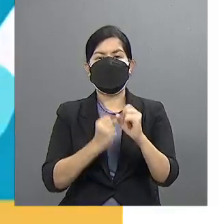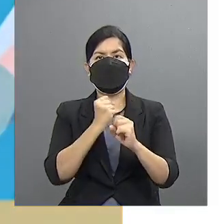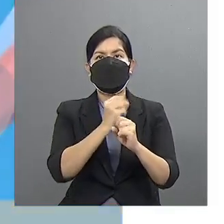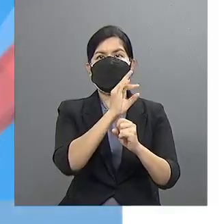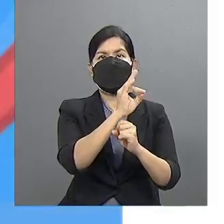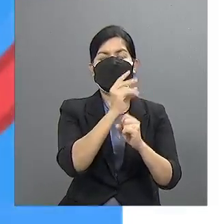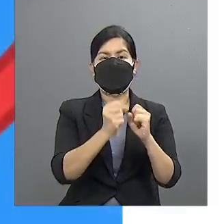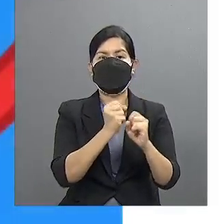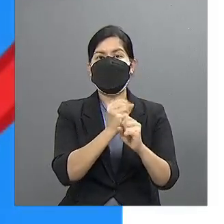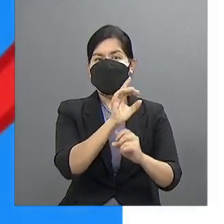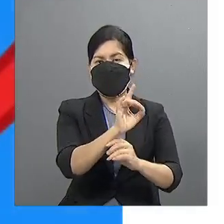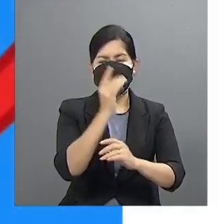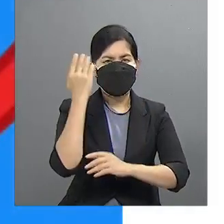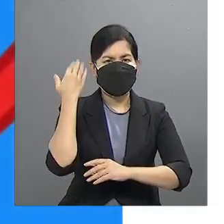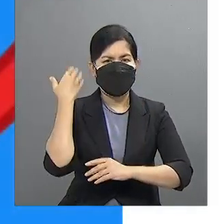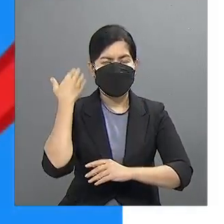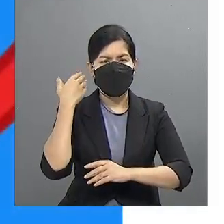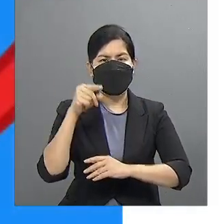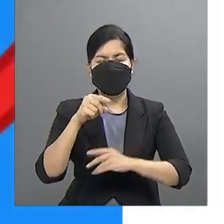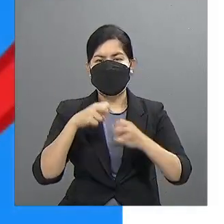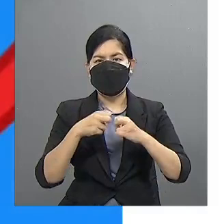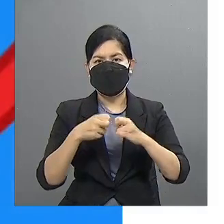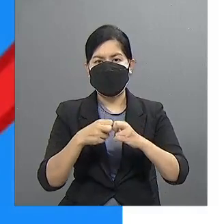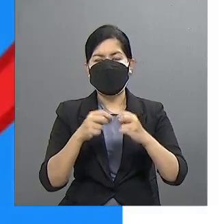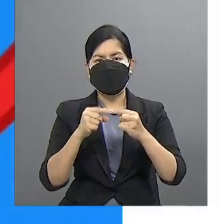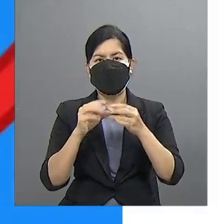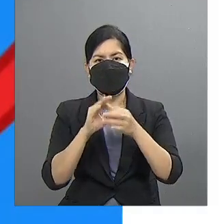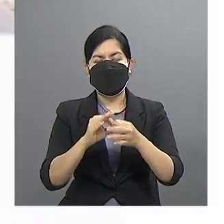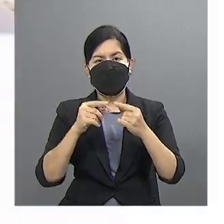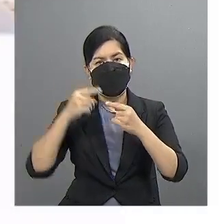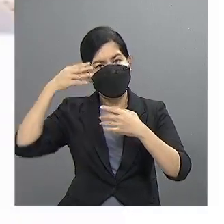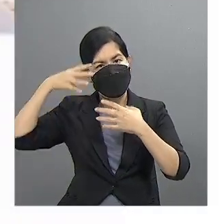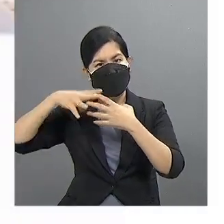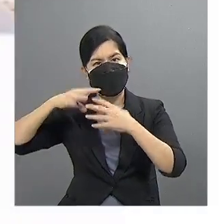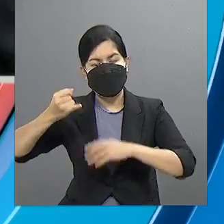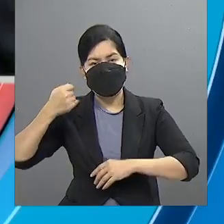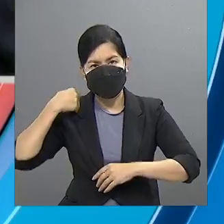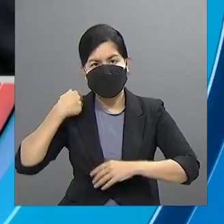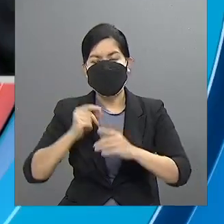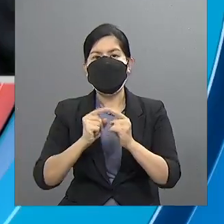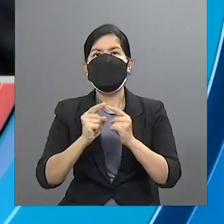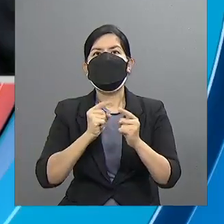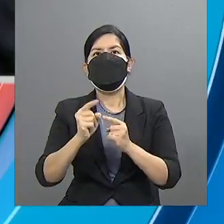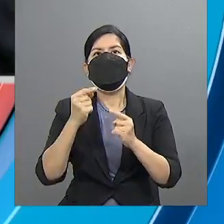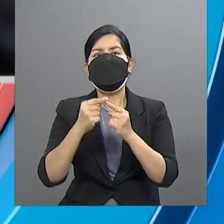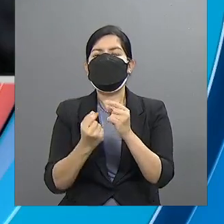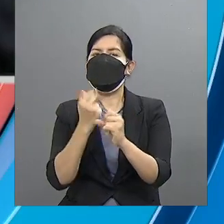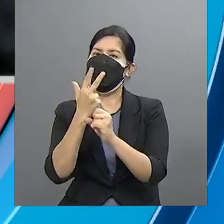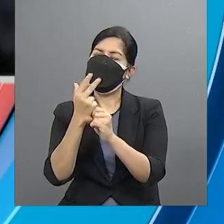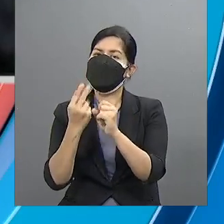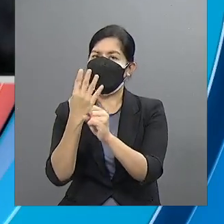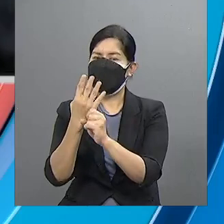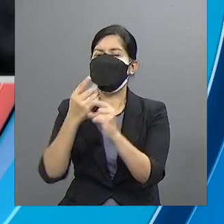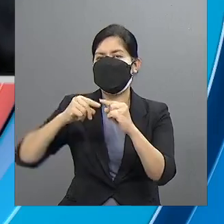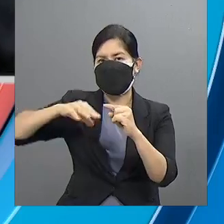คะว่าปัญหาในเรื่องจิตเวชเพิ่งมาถูกพูดถึงประมาณสักช่วง 2-3 ปีหลังนี่เองเนาะคุณวินคุณบอสคะแล้วแบบนี้ตอนที่ทำ